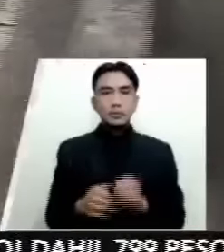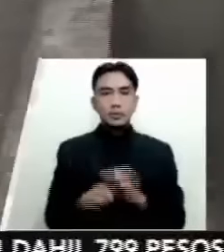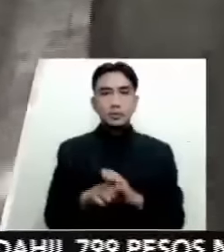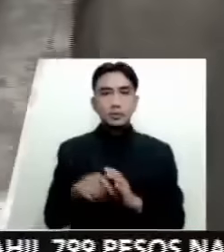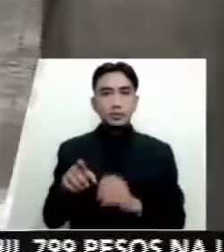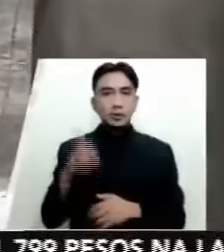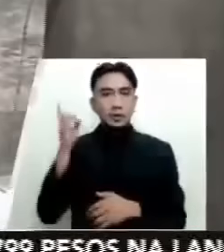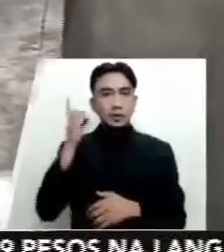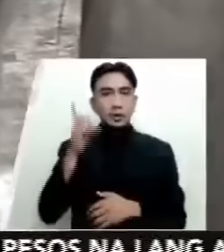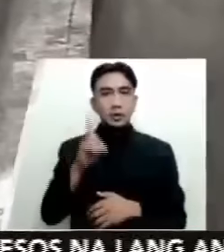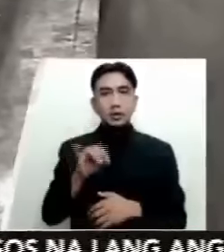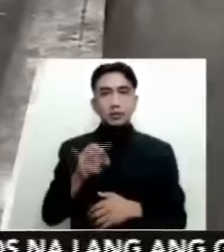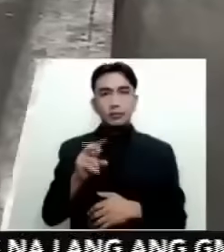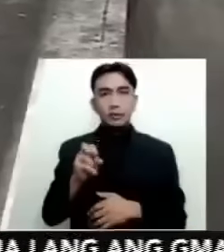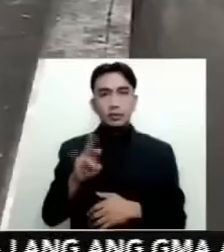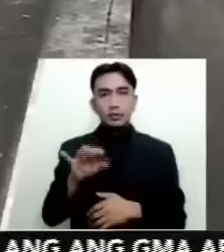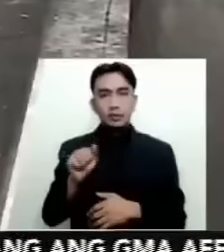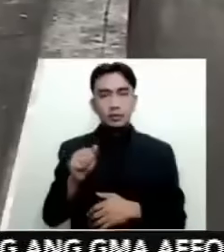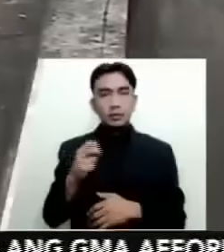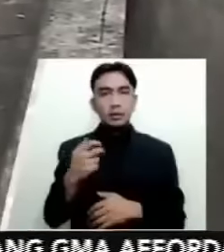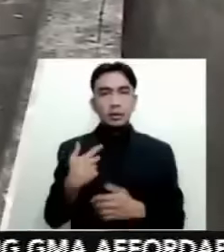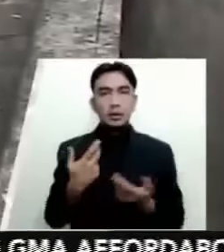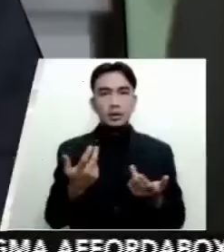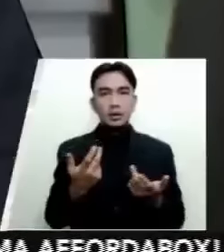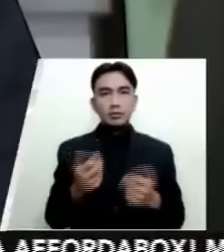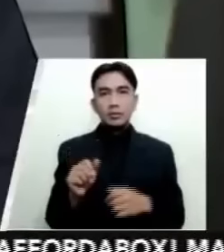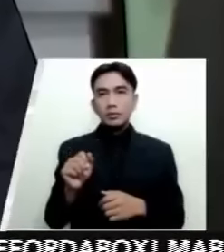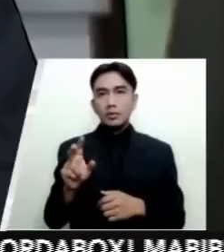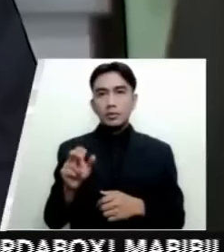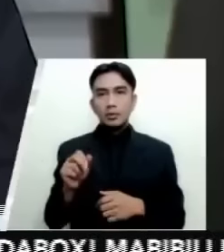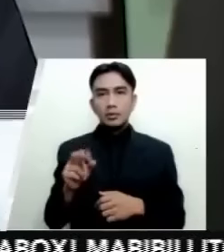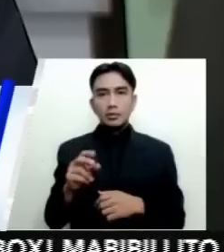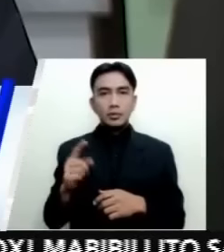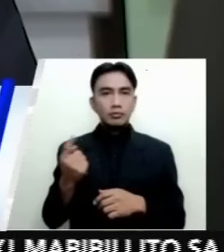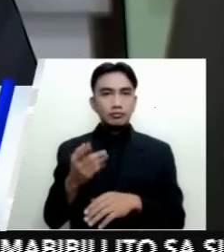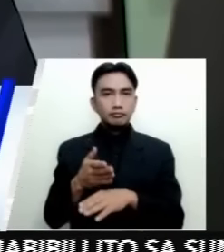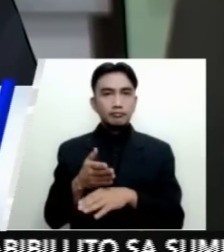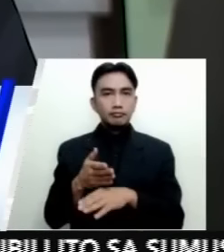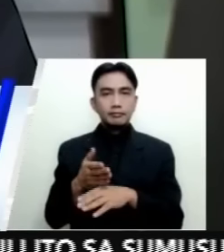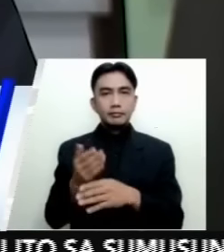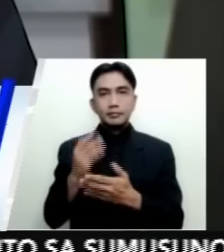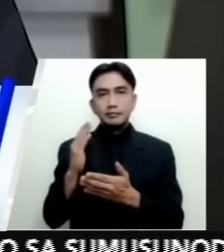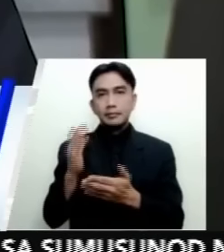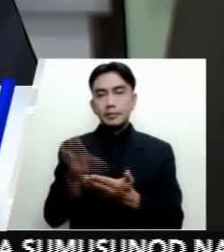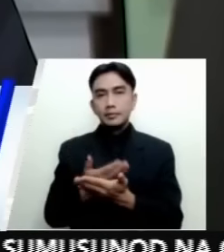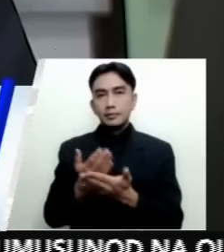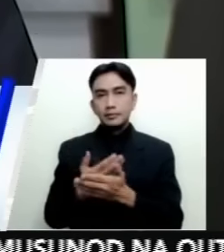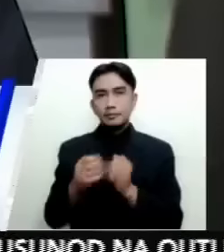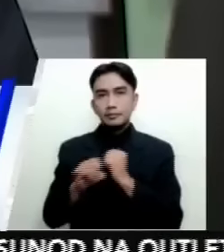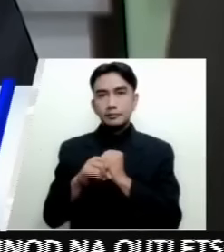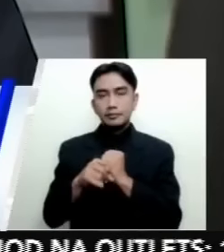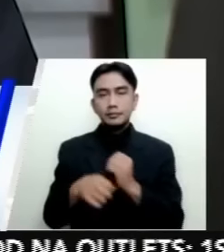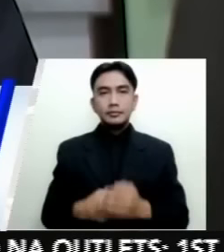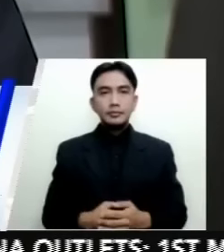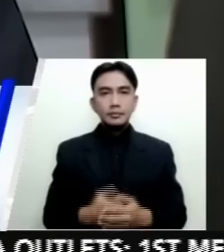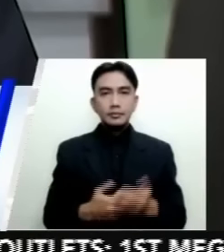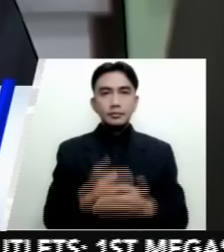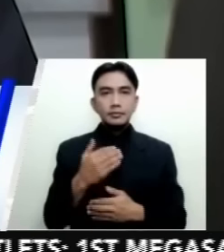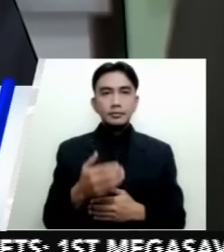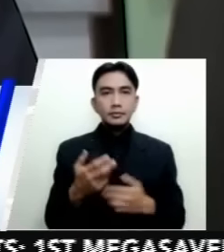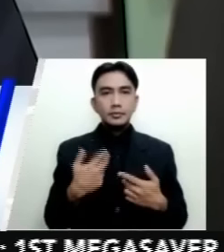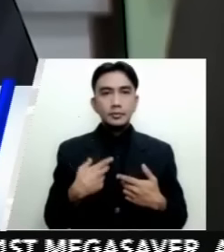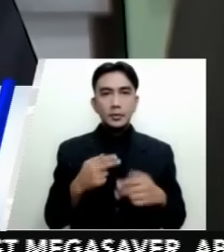ang traditional na jeep habang 13 lamang ang modern. Saan sasakay yung ating mga commuters? Hindi kakayanin